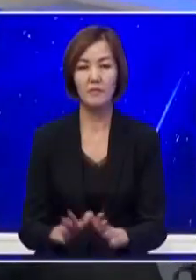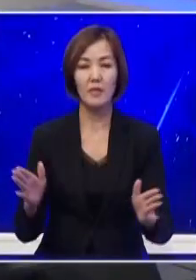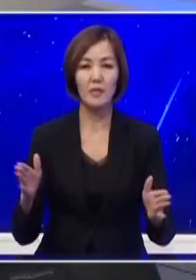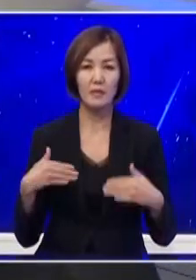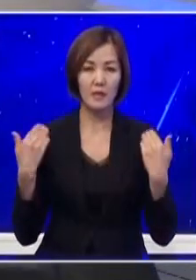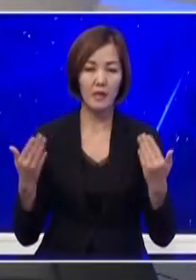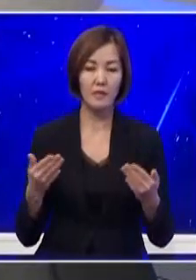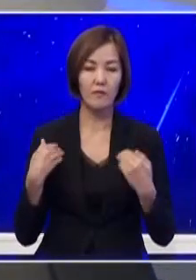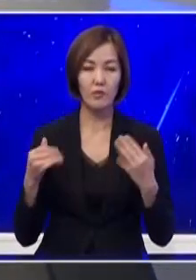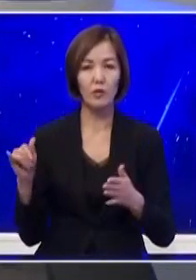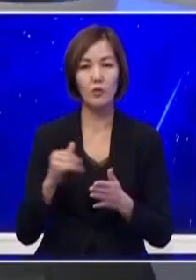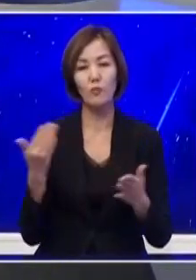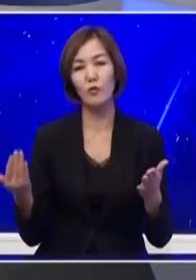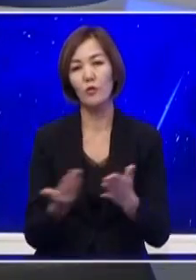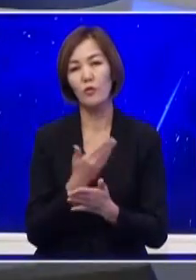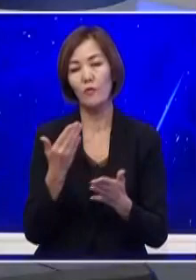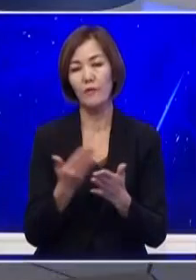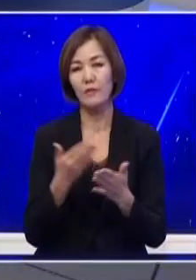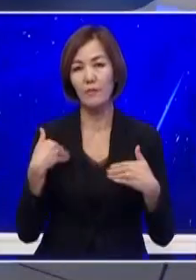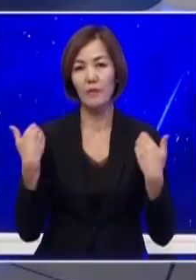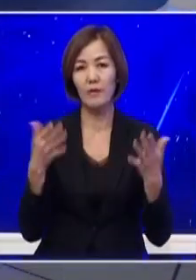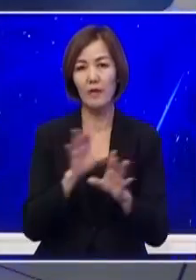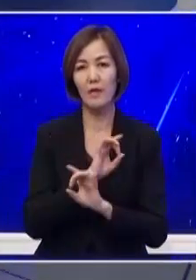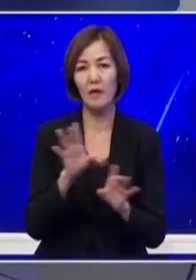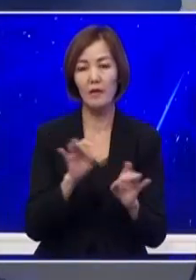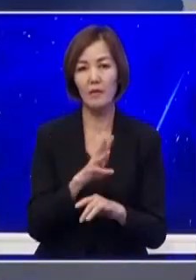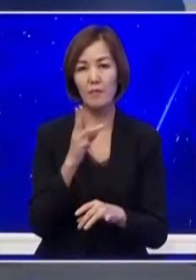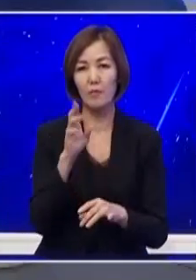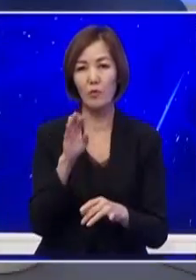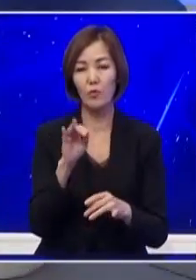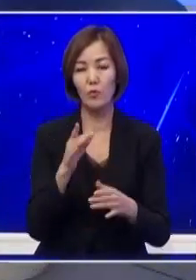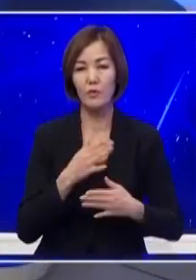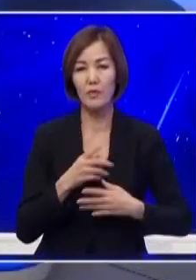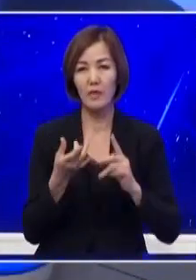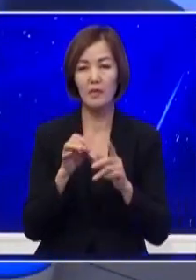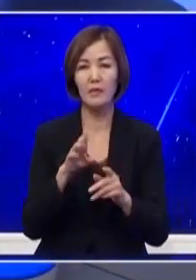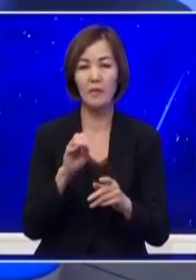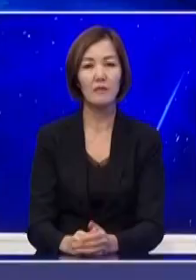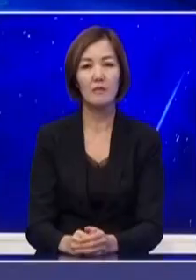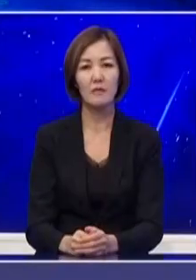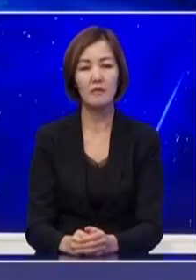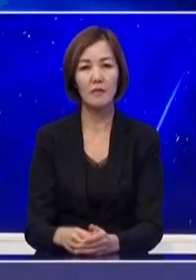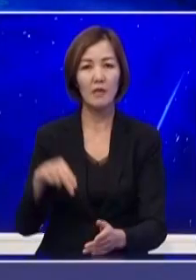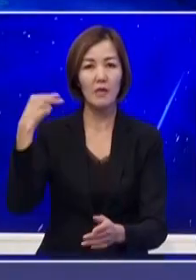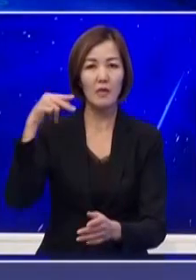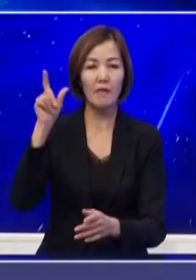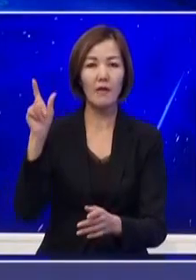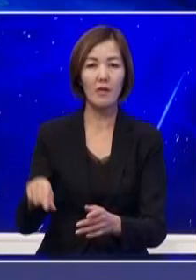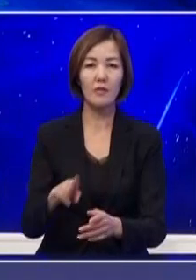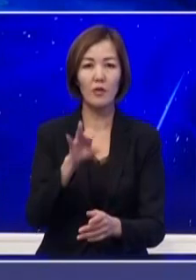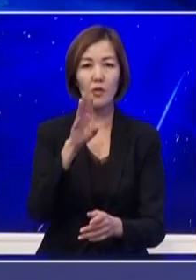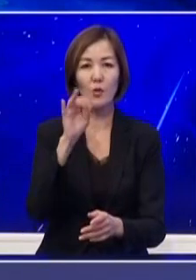Здравствуйте! В эфире телеканала «ЖИЦУ Новости». В студии я, Кундуз Нурмухамбетова, и сурдопереводчик Айгуль Стамбекова. Глава